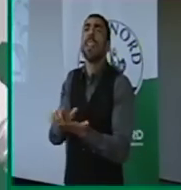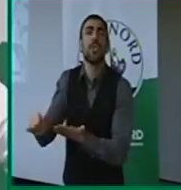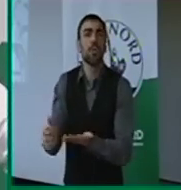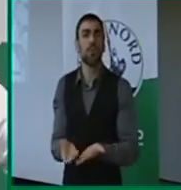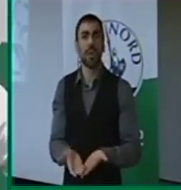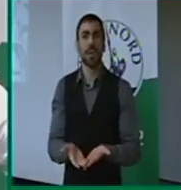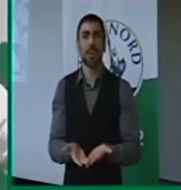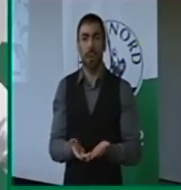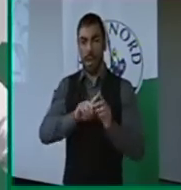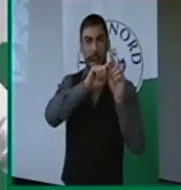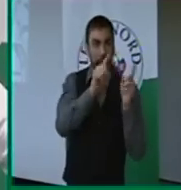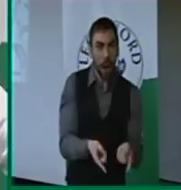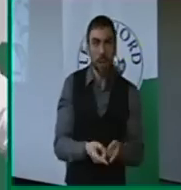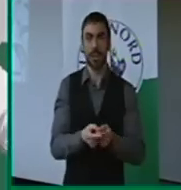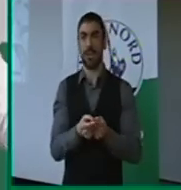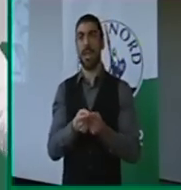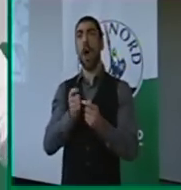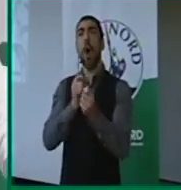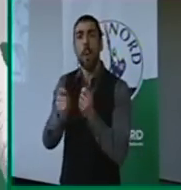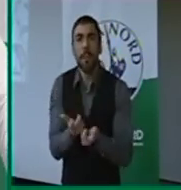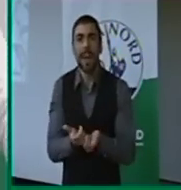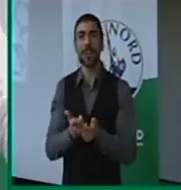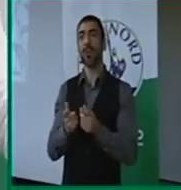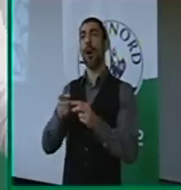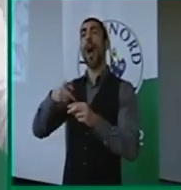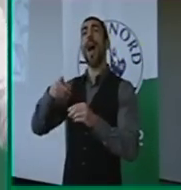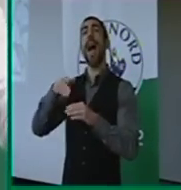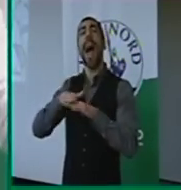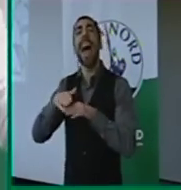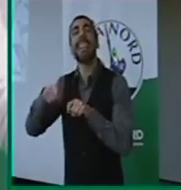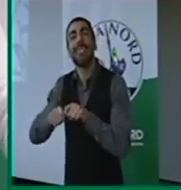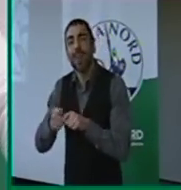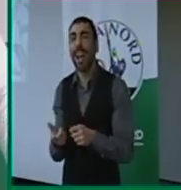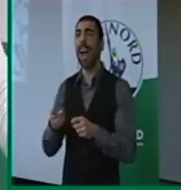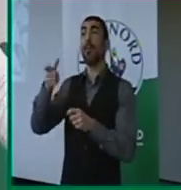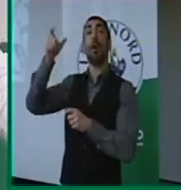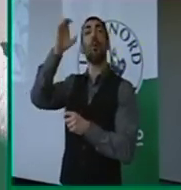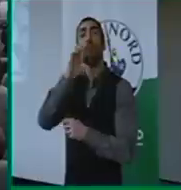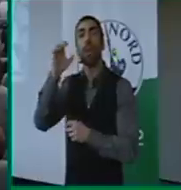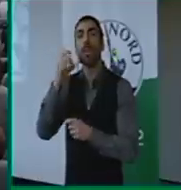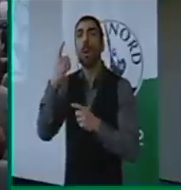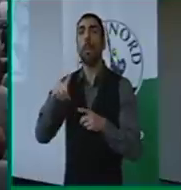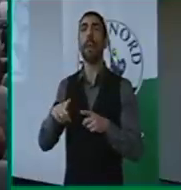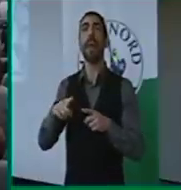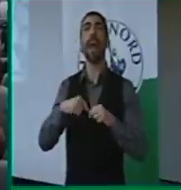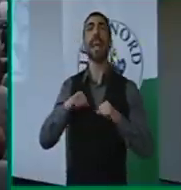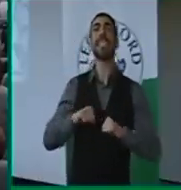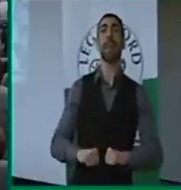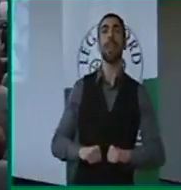distruggendo negozi Commercio artigianato turismo per la